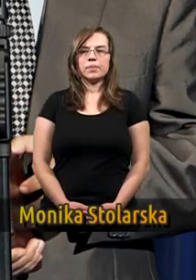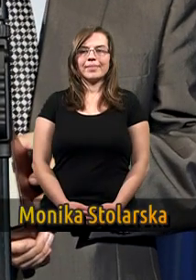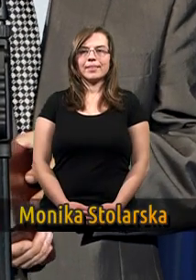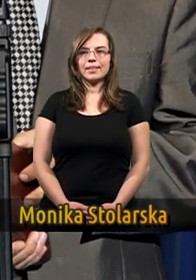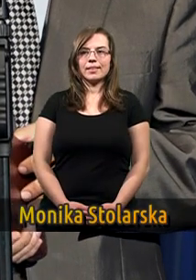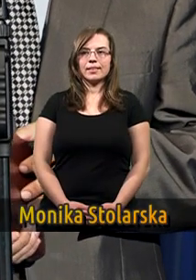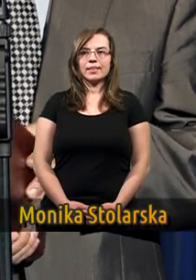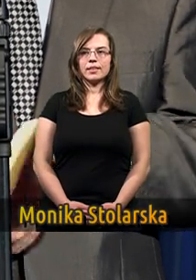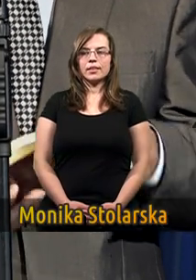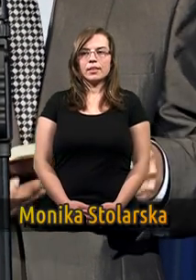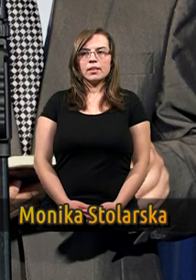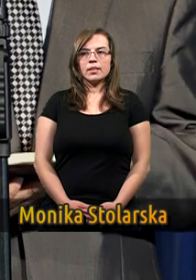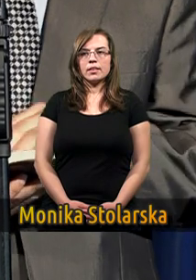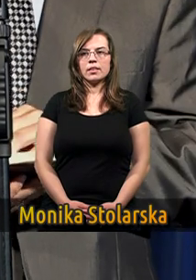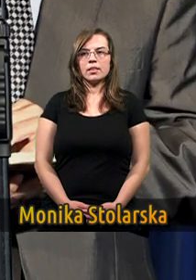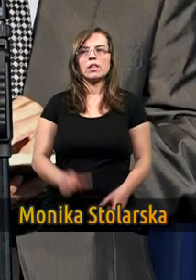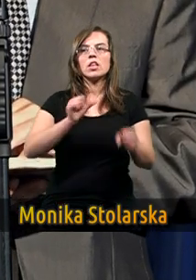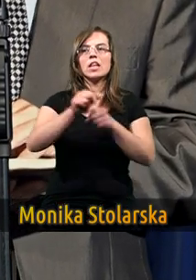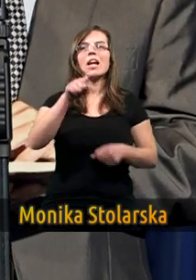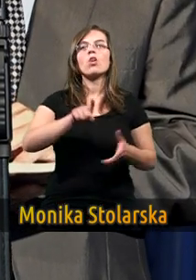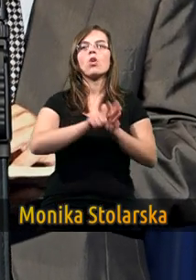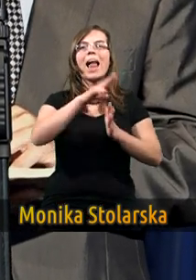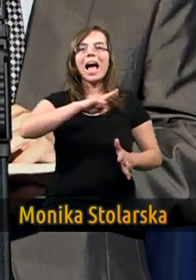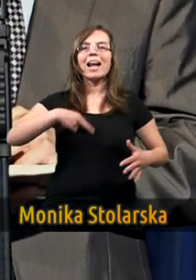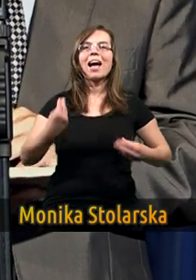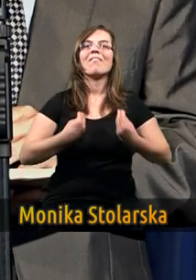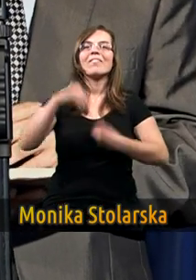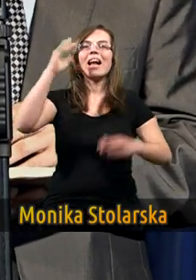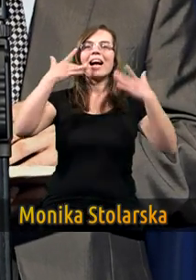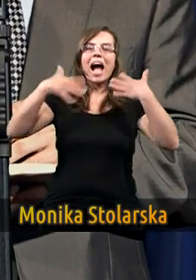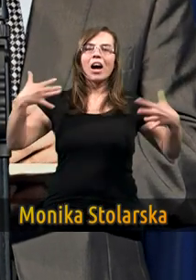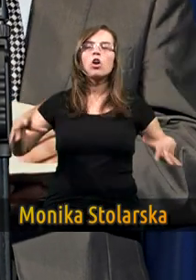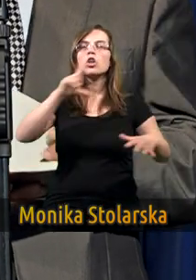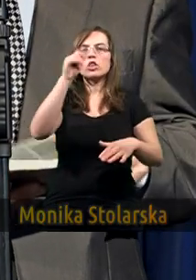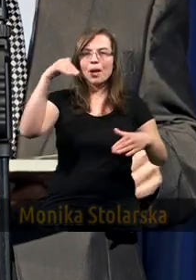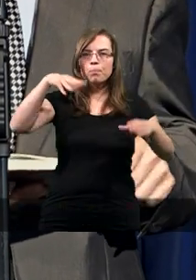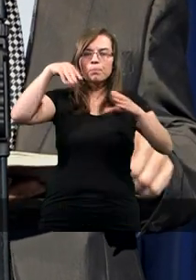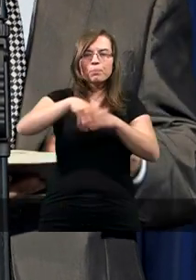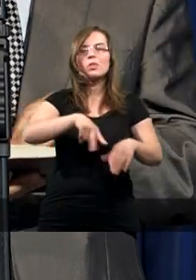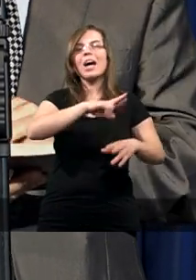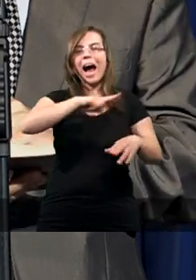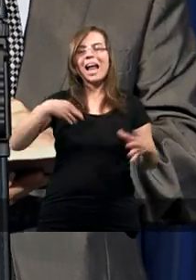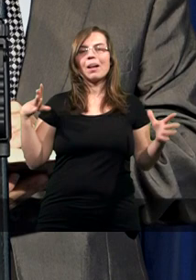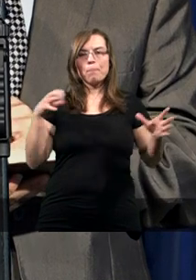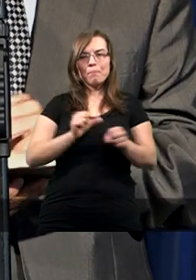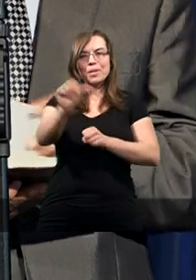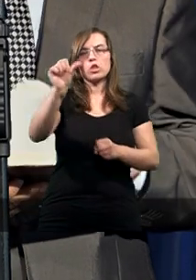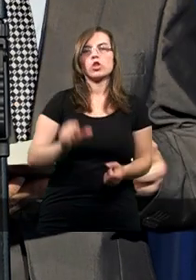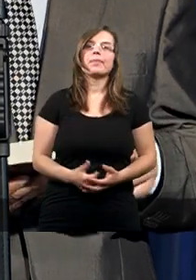It's a real privilege for us to be here with you folks. Jest to dla nas wielka radość, że możemy z wami tutaj być.